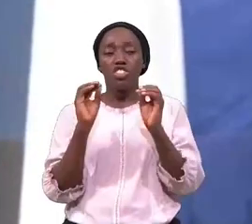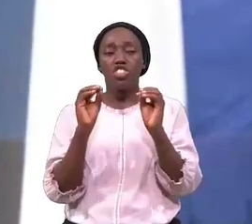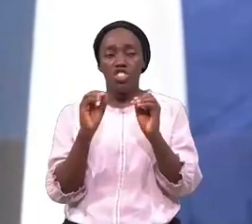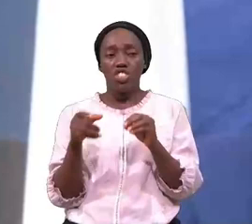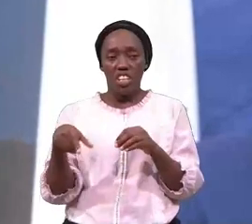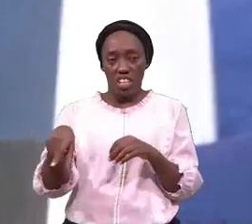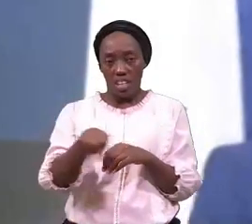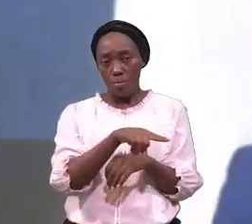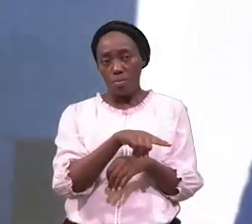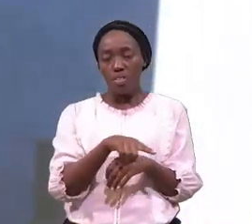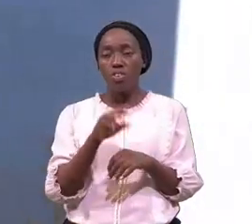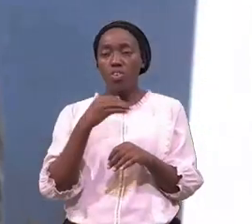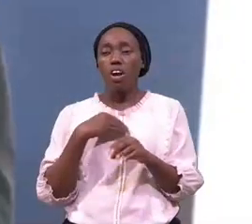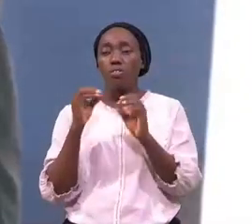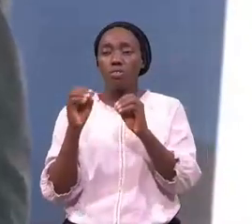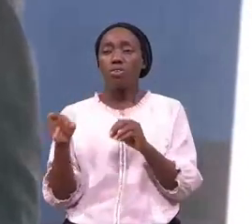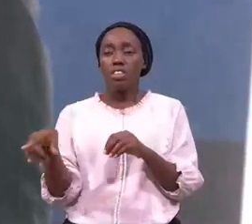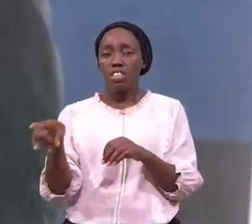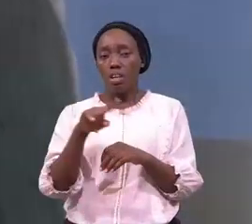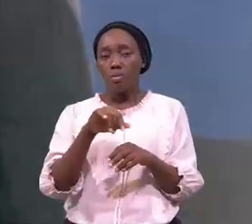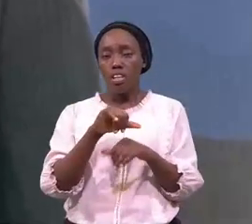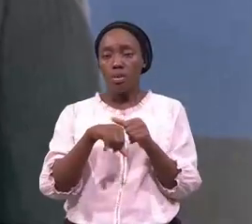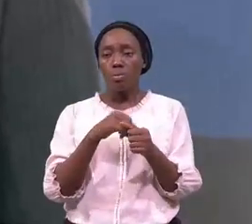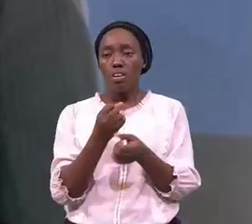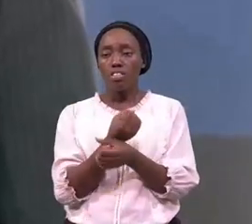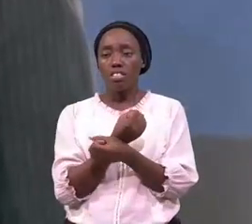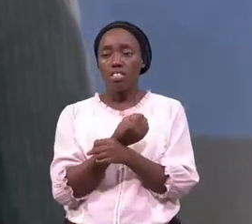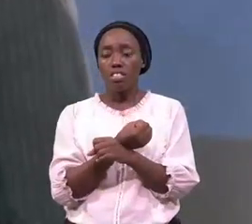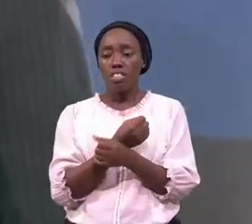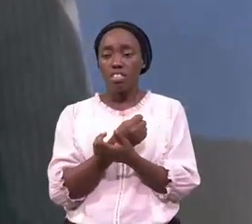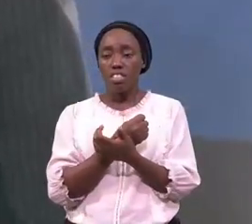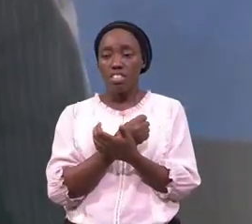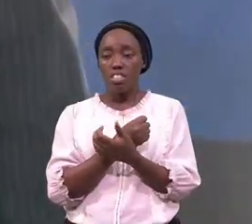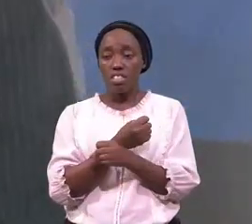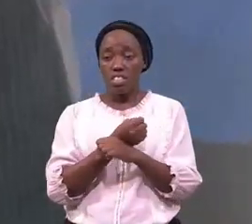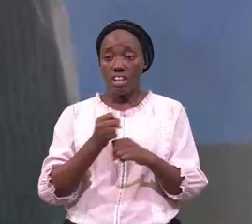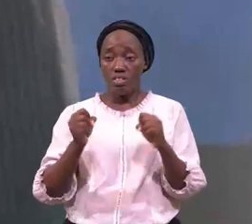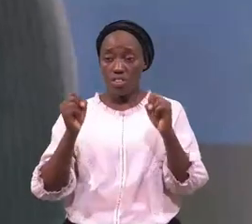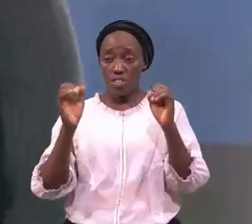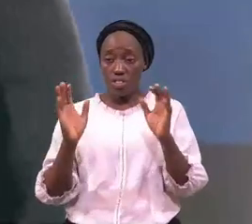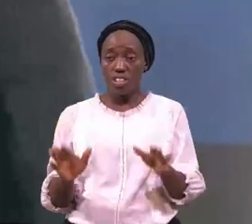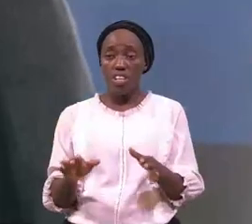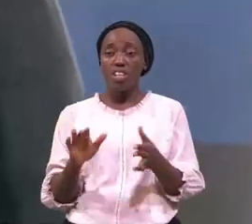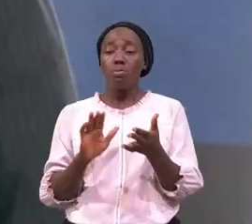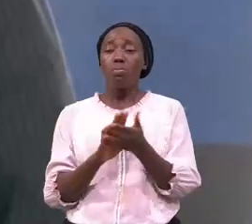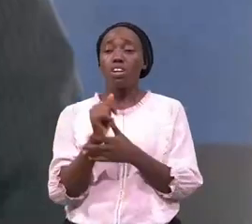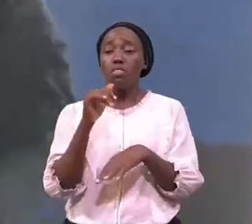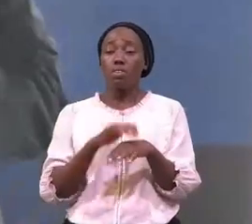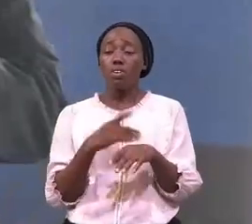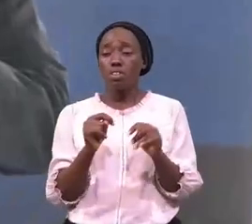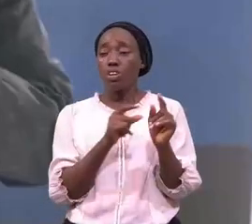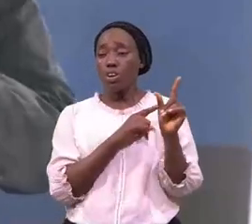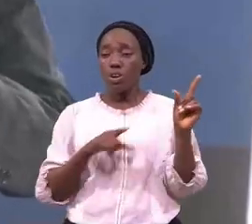Enseignez-leur. Vous leur enseignez le salut. Ils se sont repentis. Ils ont cru au Seigneur. Ils